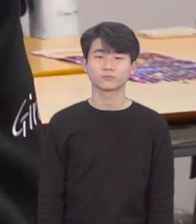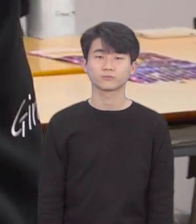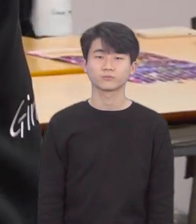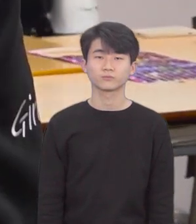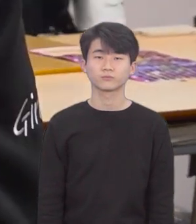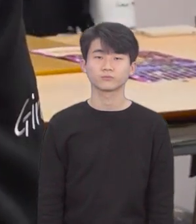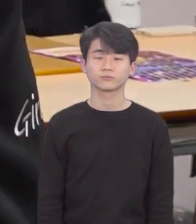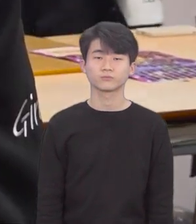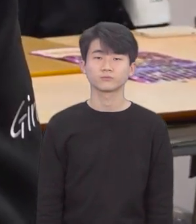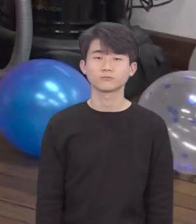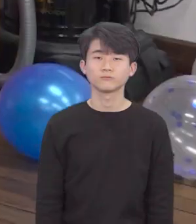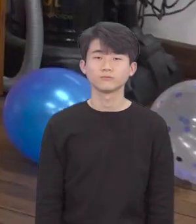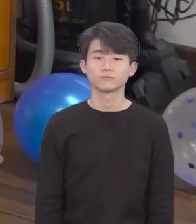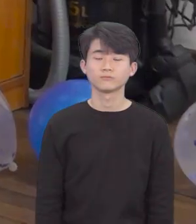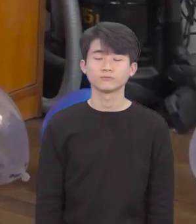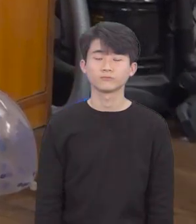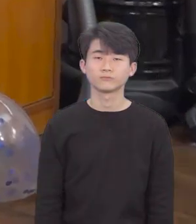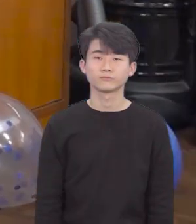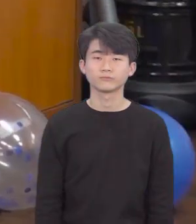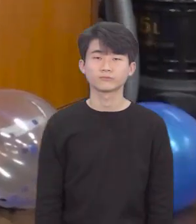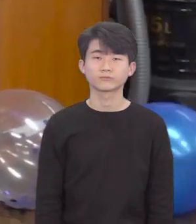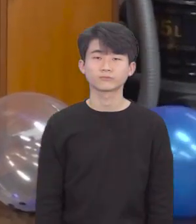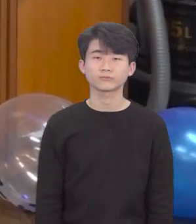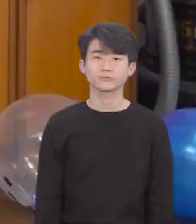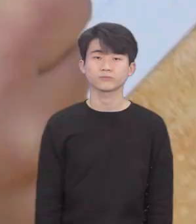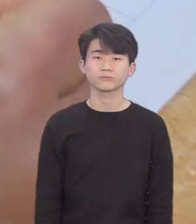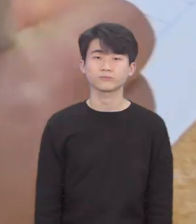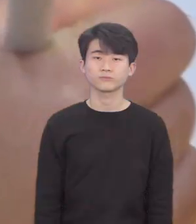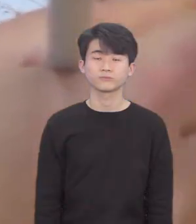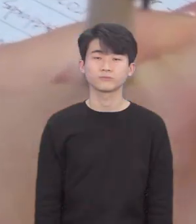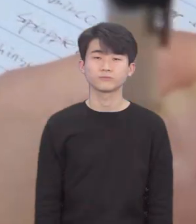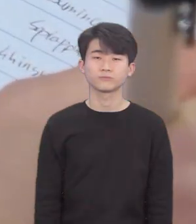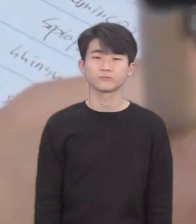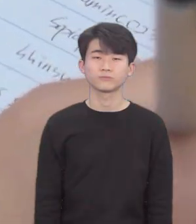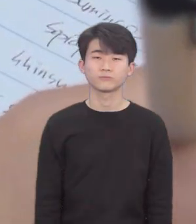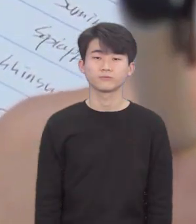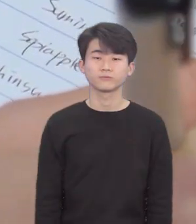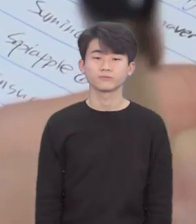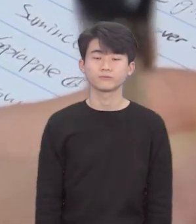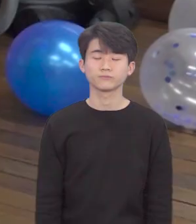두 번 찍고 여기 봐주세요. 하나, 둘, 셋.